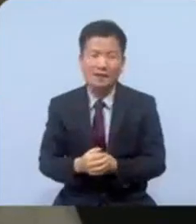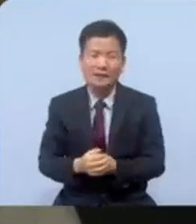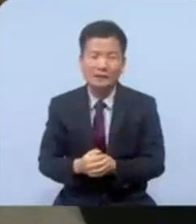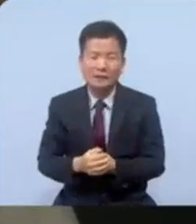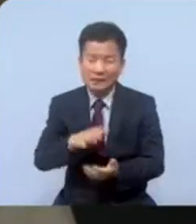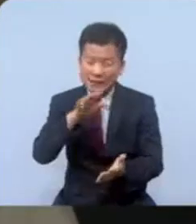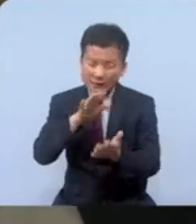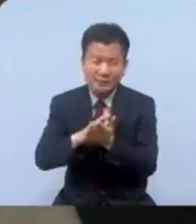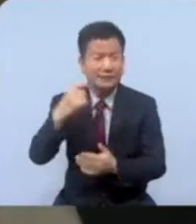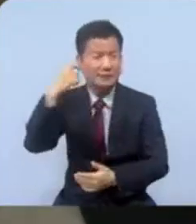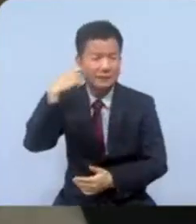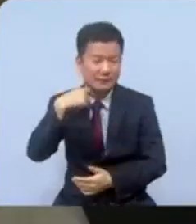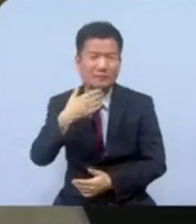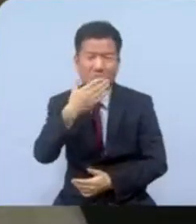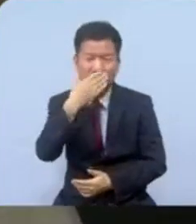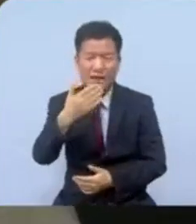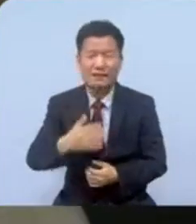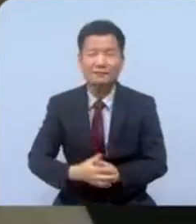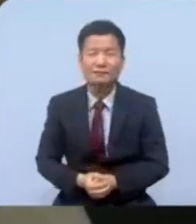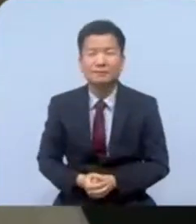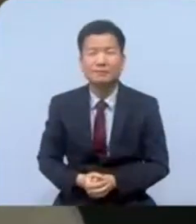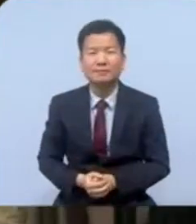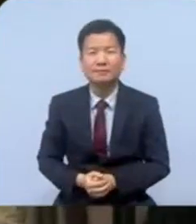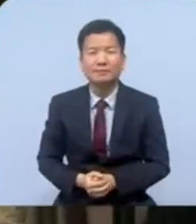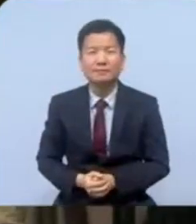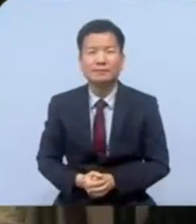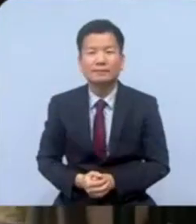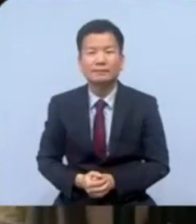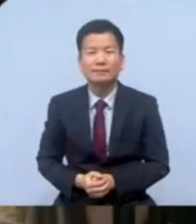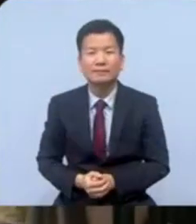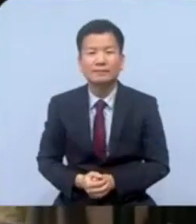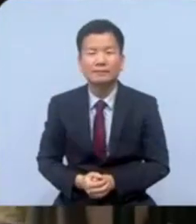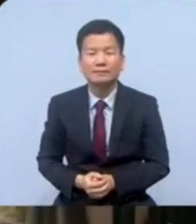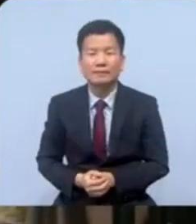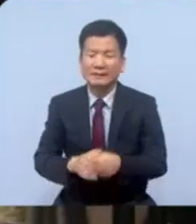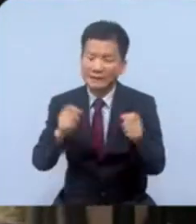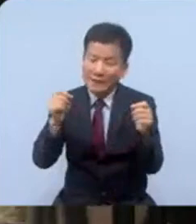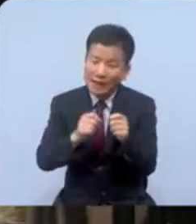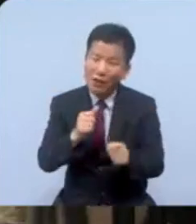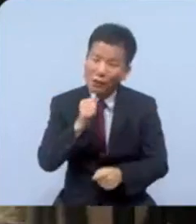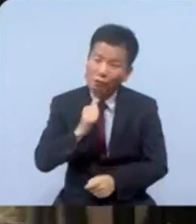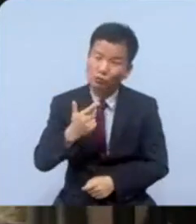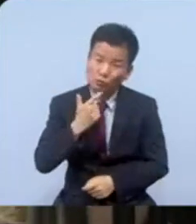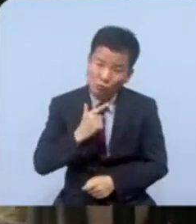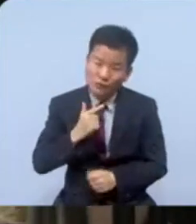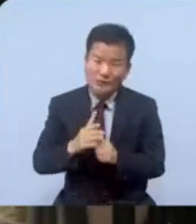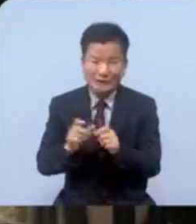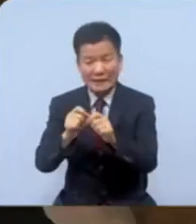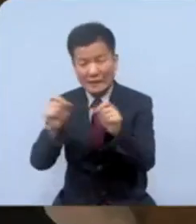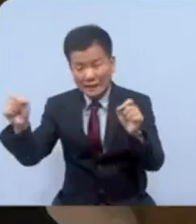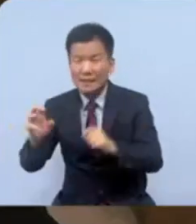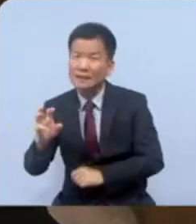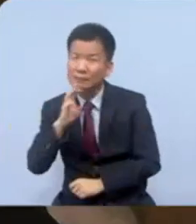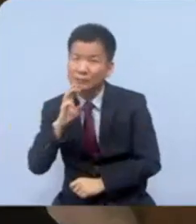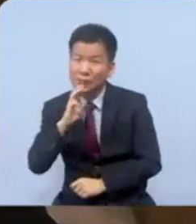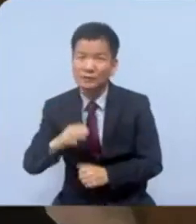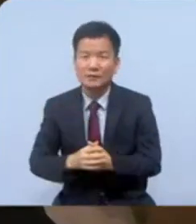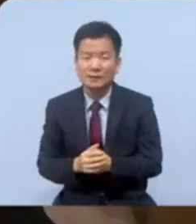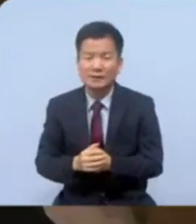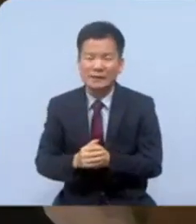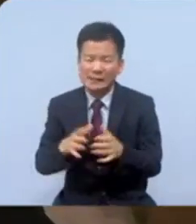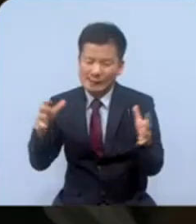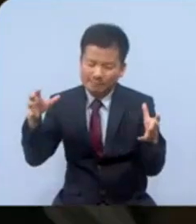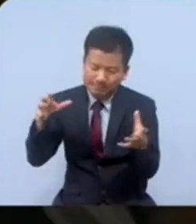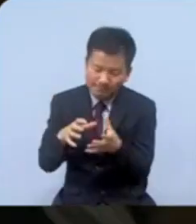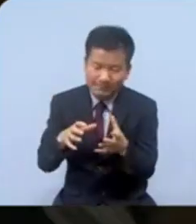그 열정을 바로 영화에서 찾아보실 수 있을 것 같습니다 짧게는 5 6분에서 길게는 30분